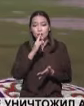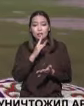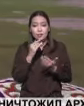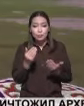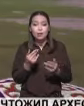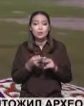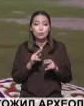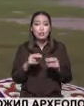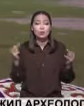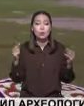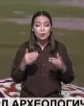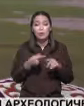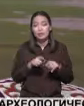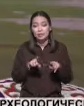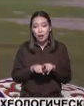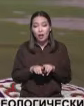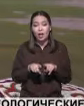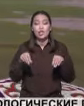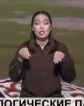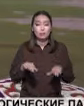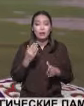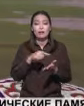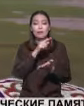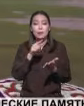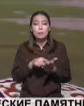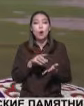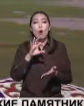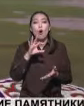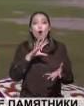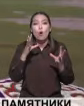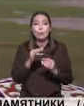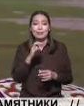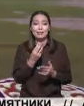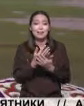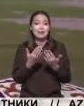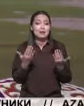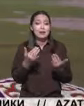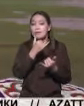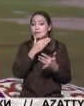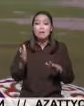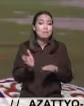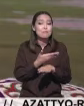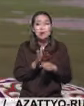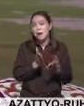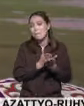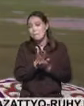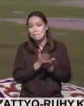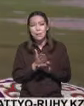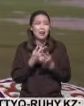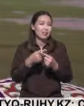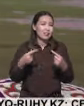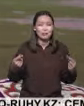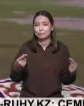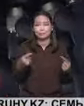собрались вместе, приняли такое решение, что это вопрос общенациональный. Он не может делиться на какие-то политические, общественные